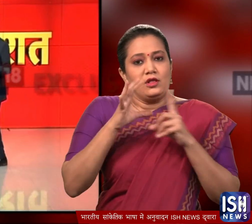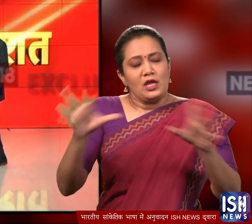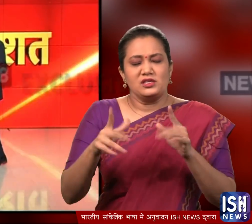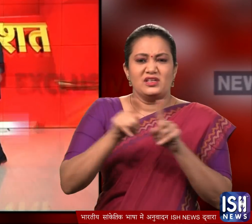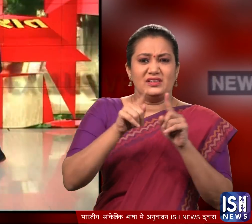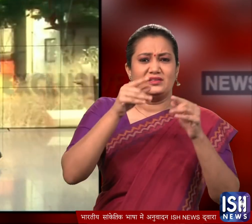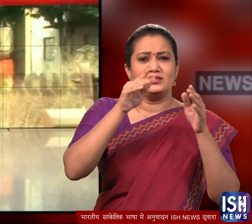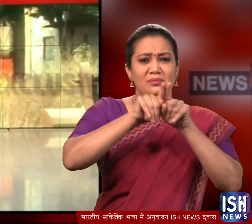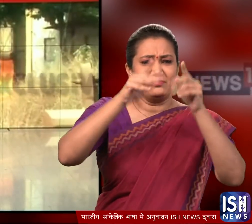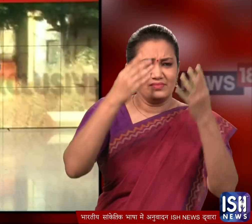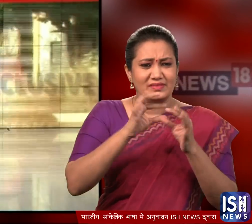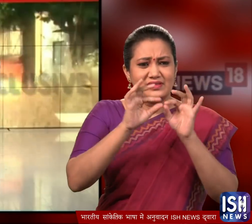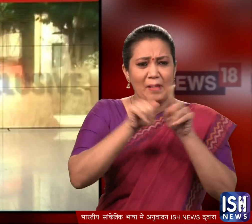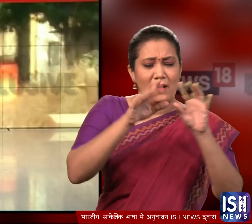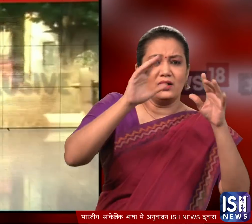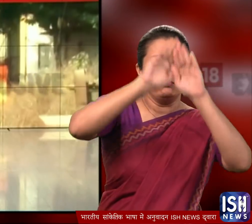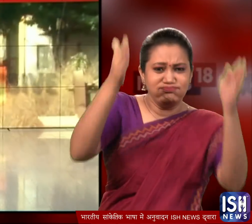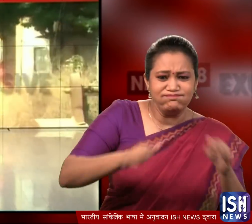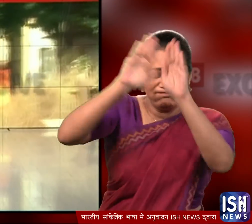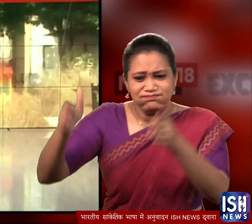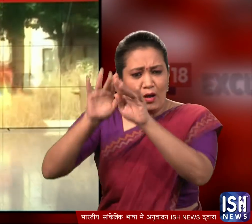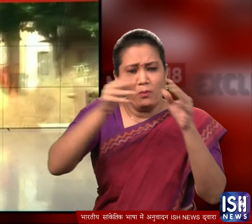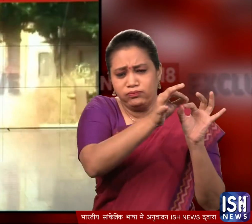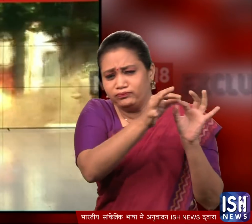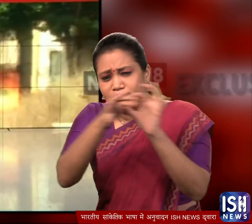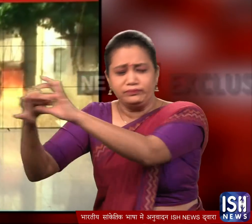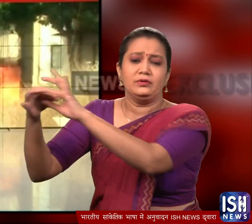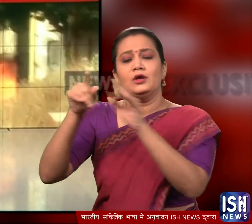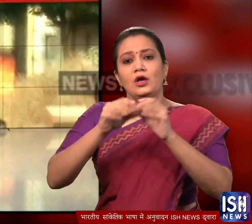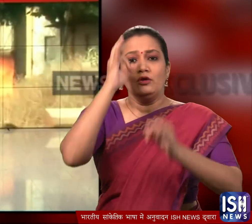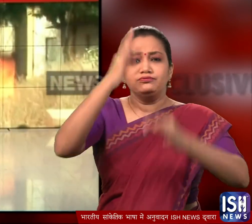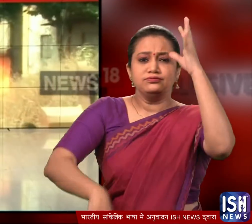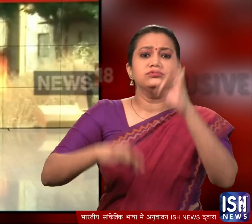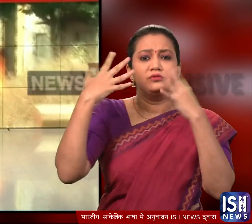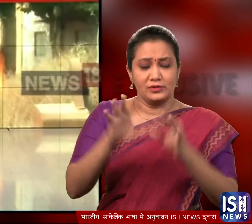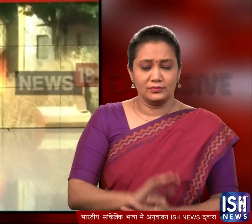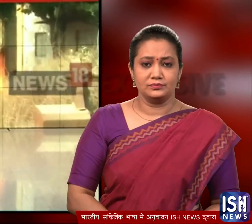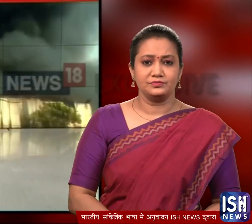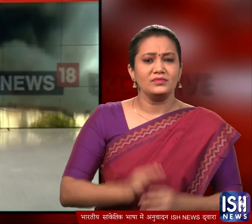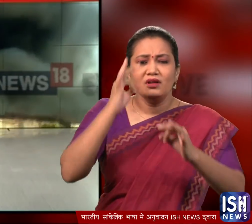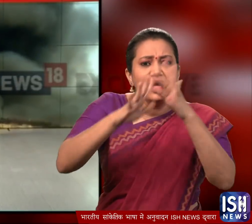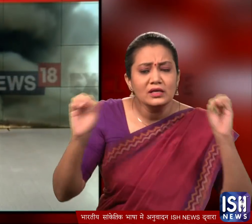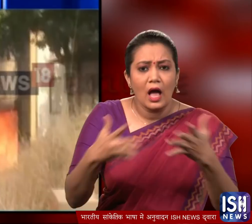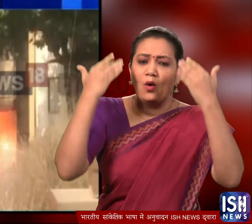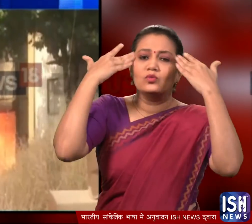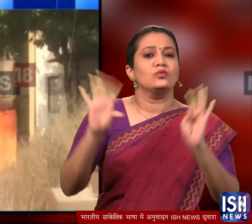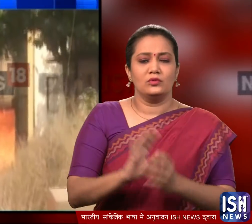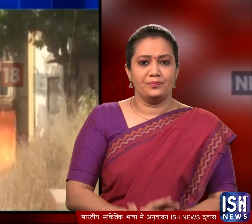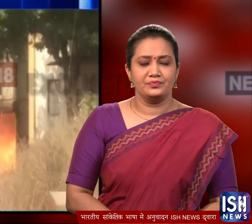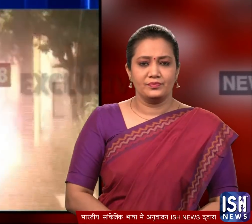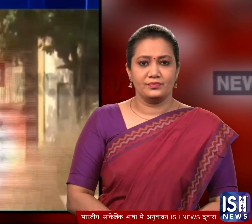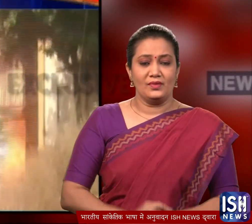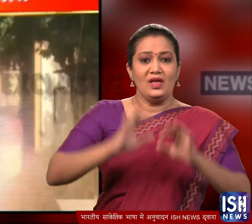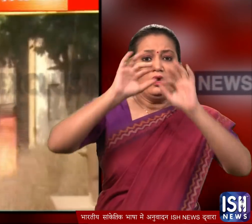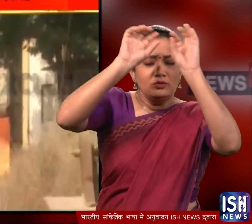के 7 गोदामों में भीषण आग लगने से इलाके के लोगों में दहशत फैल गई। यह आग कैसे भड़की इसका तो पता नहीं चल पाया।